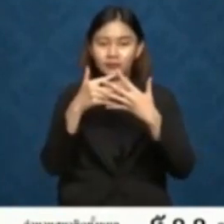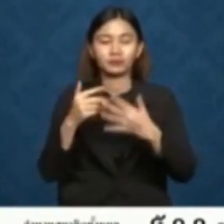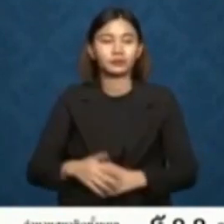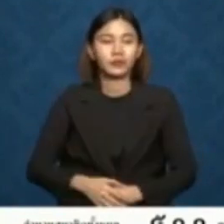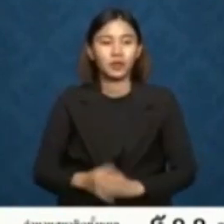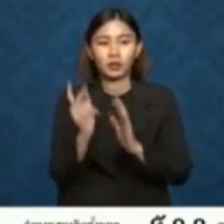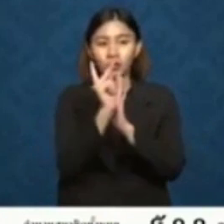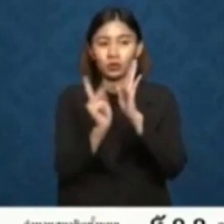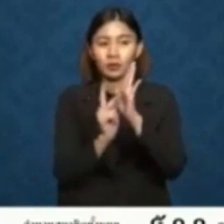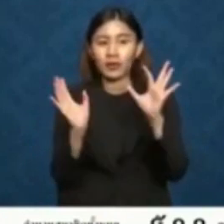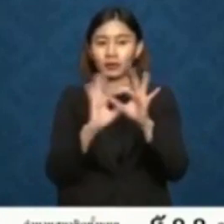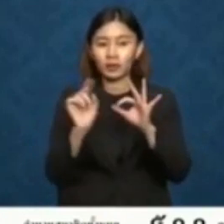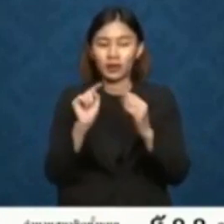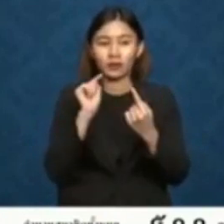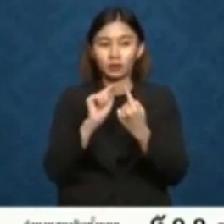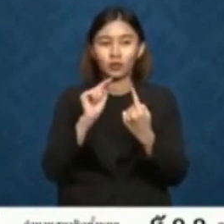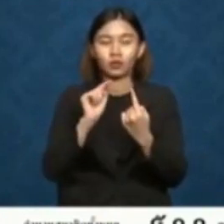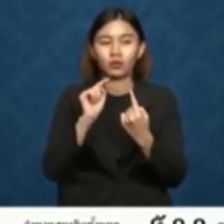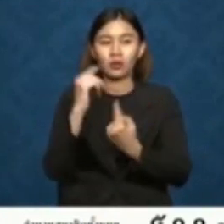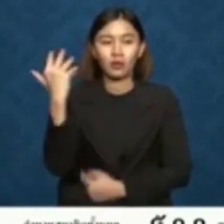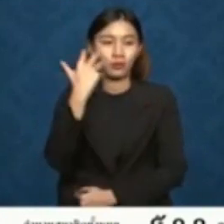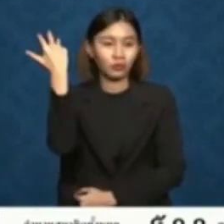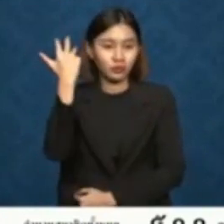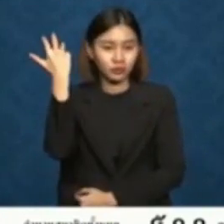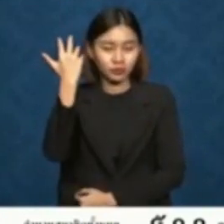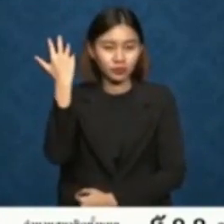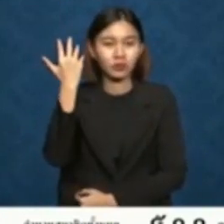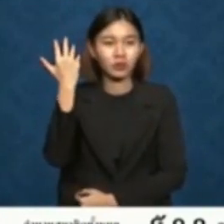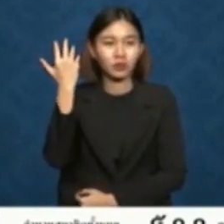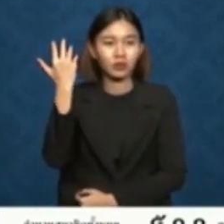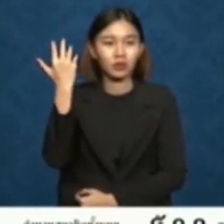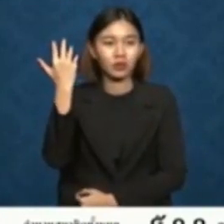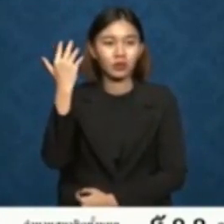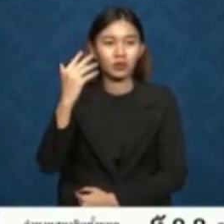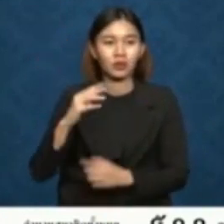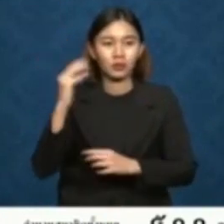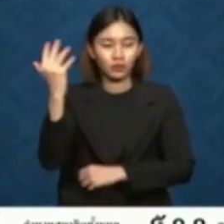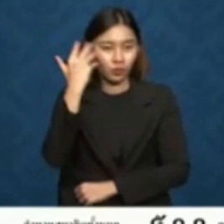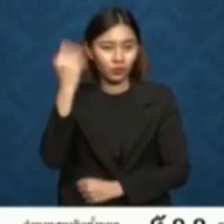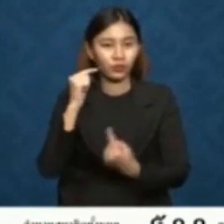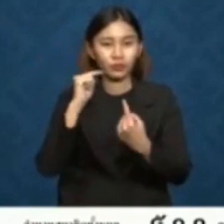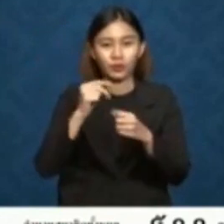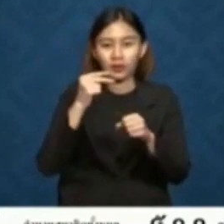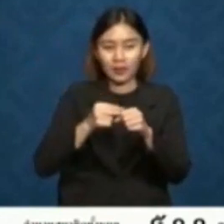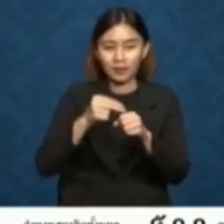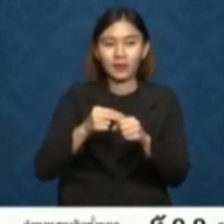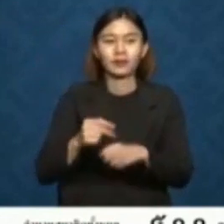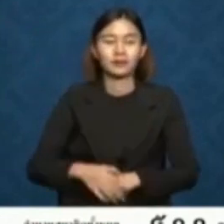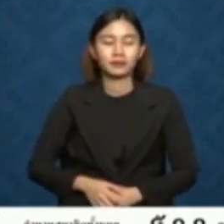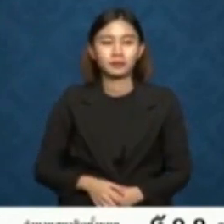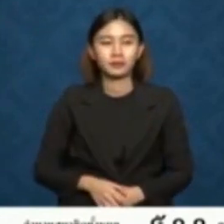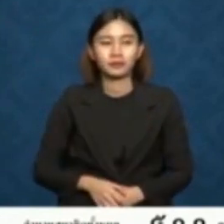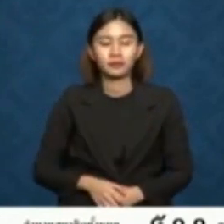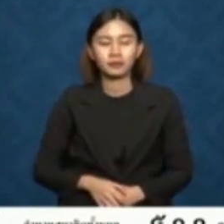ประเทศสหรัฐอเมริกาครับกฎหมายว่าด้วยมลภาวะ มลพิษจากน้